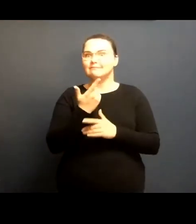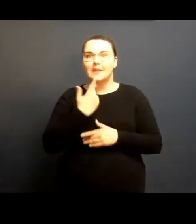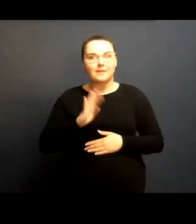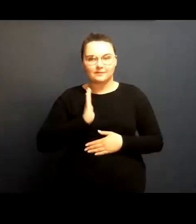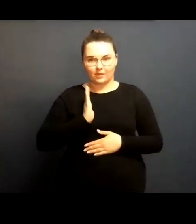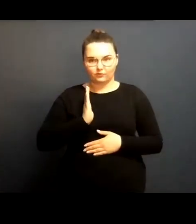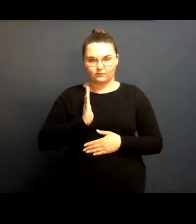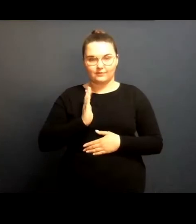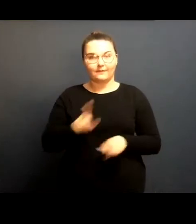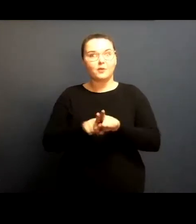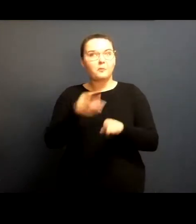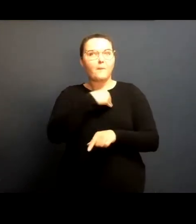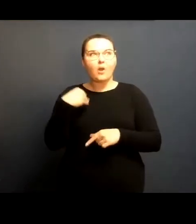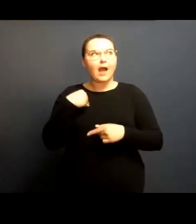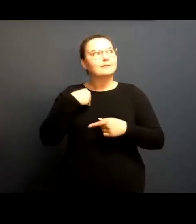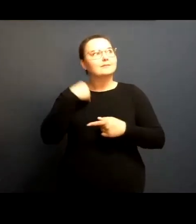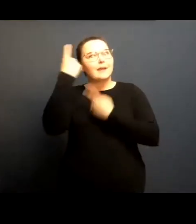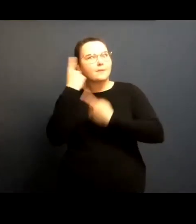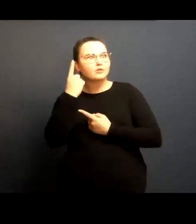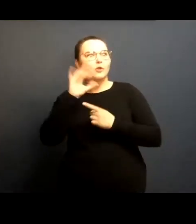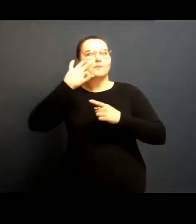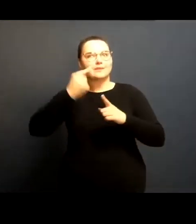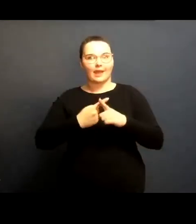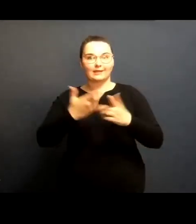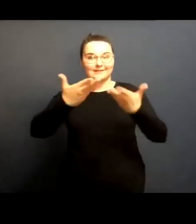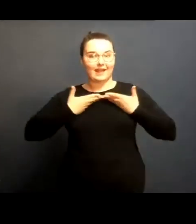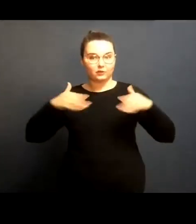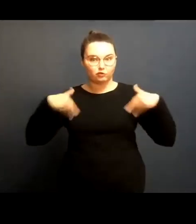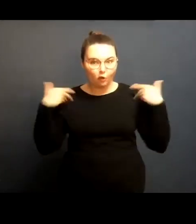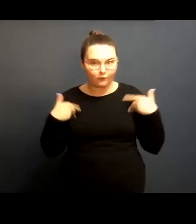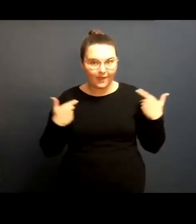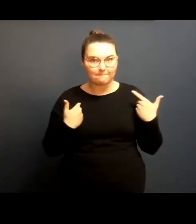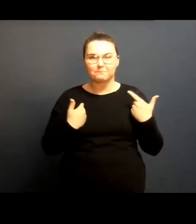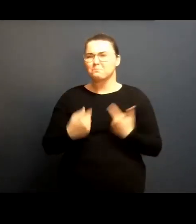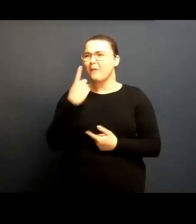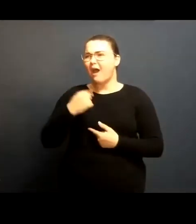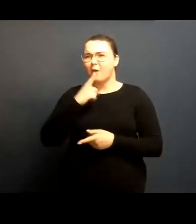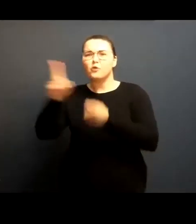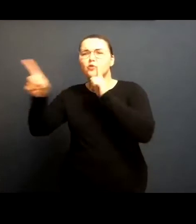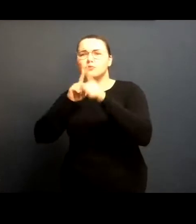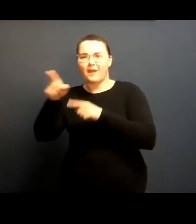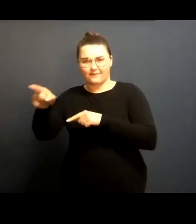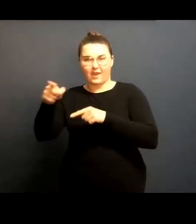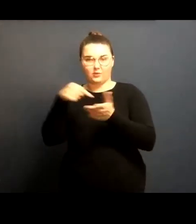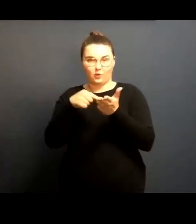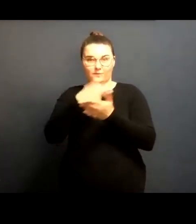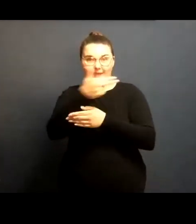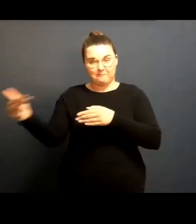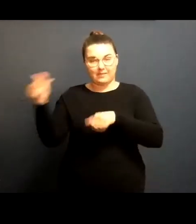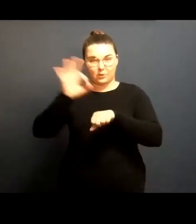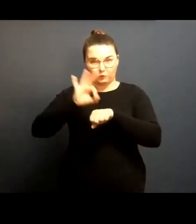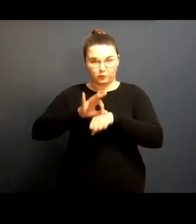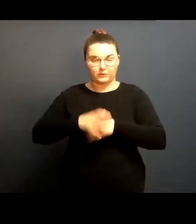w znaczeniu prozdrowotnym. Rzadko konsultują to u lekarzy. No i tutaj zapowiedziane przeze mnie problemy